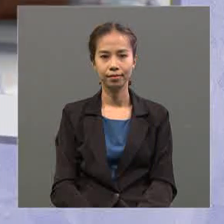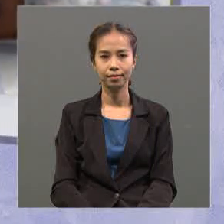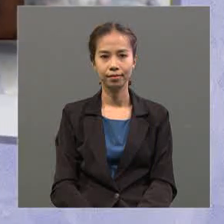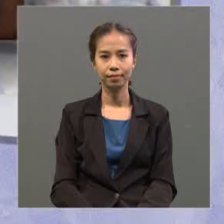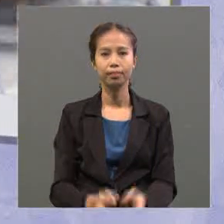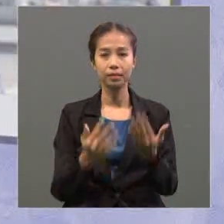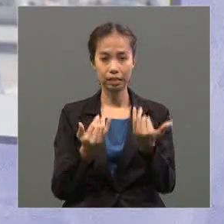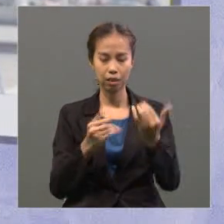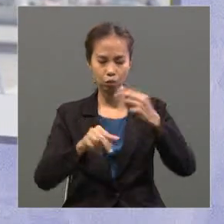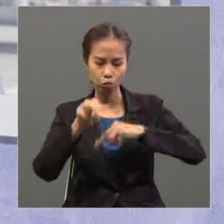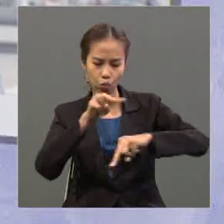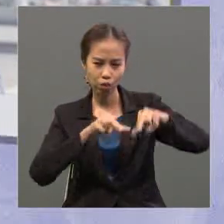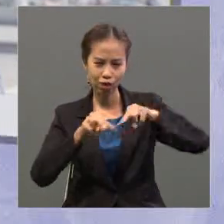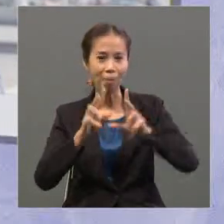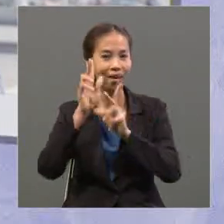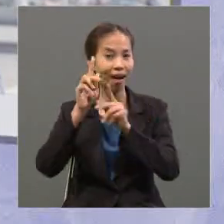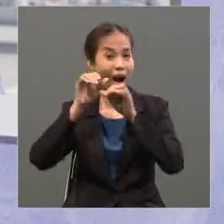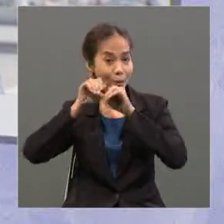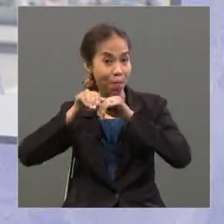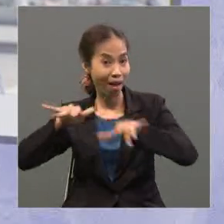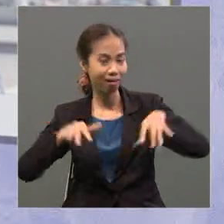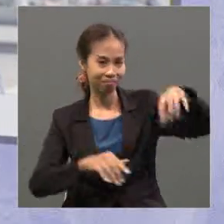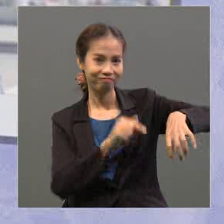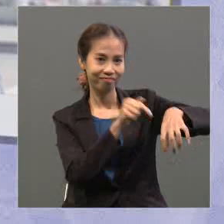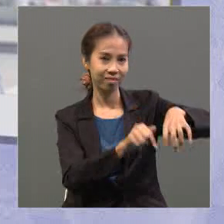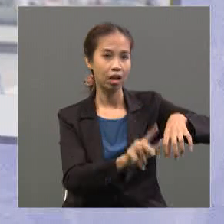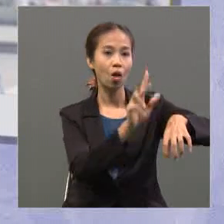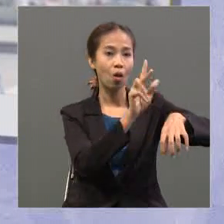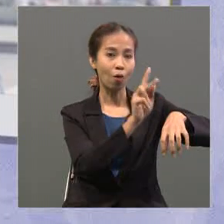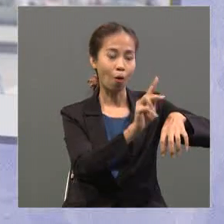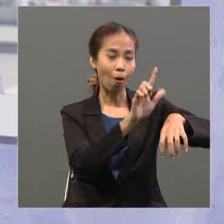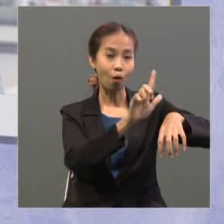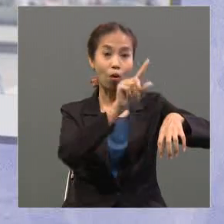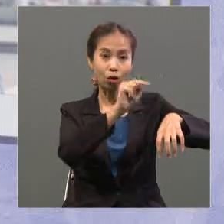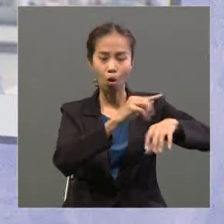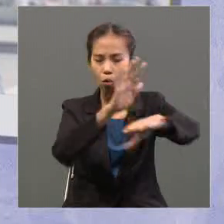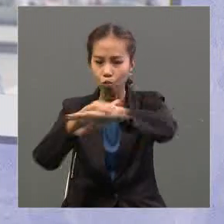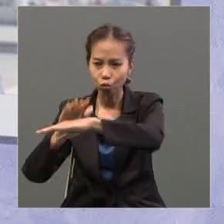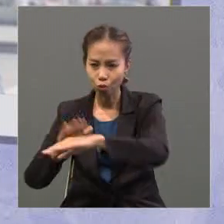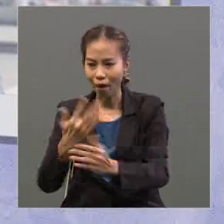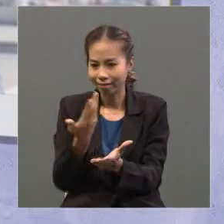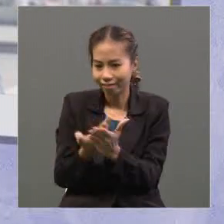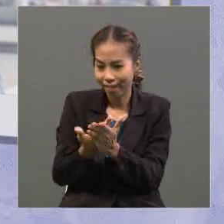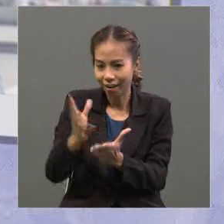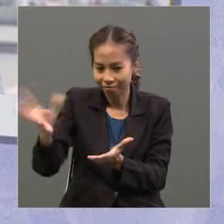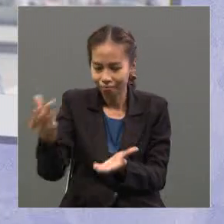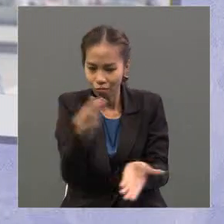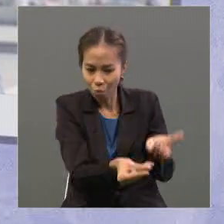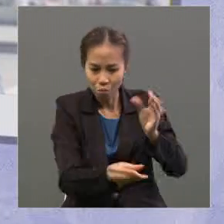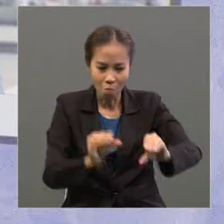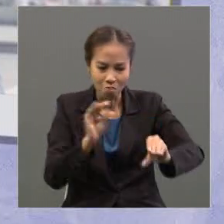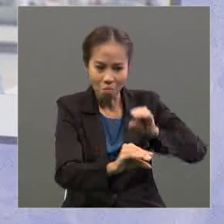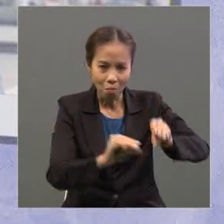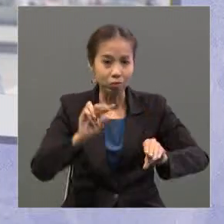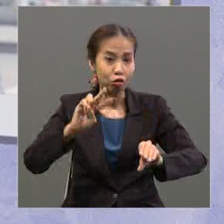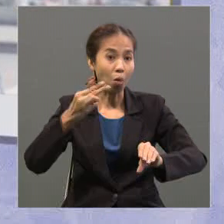ตรวจสอบแชร์ที่ว่าก.ล.ต.เชิญลงทุนกองทุนวัยเกษียณเริ่มต้นที่ 20,000 บาทไปที่สำนักงานคณะกรรมการ